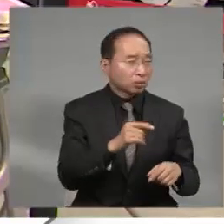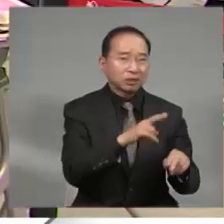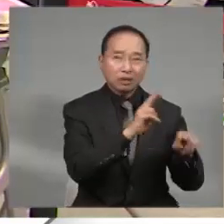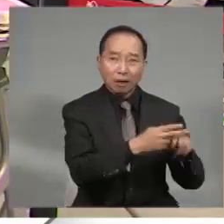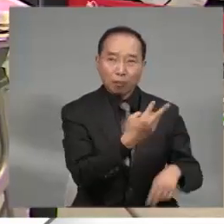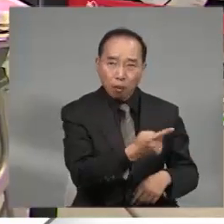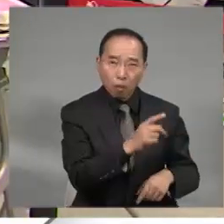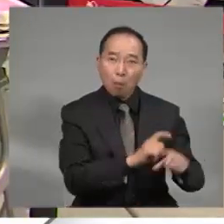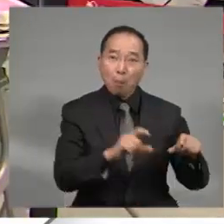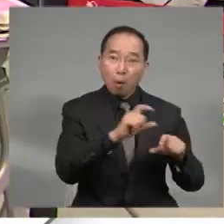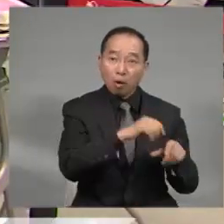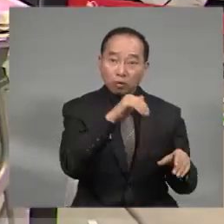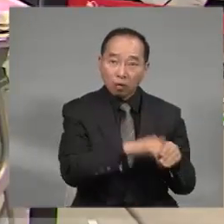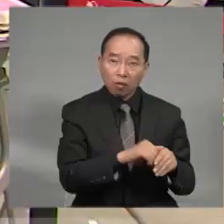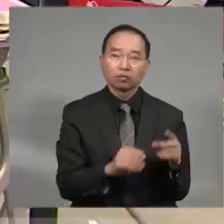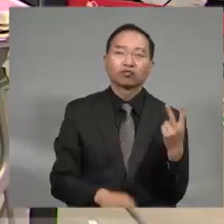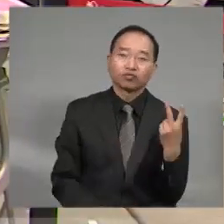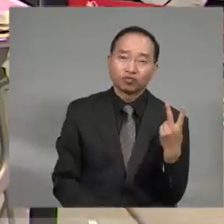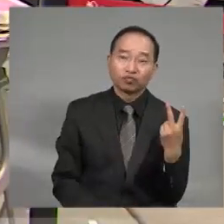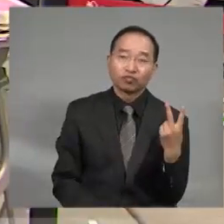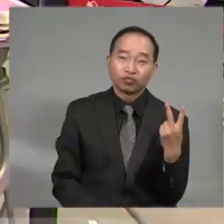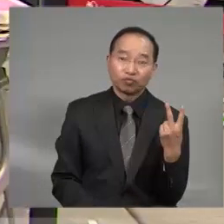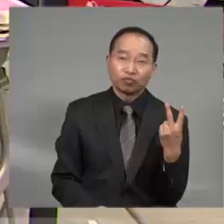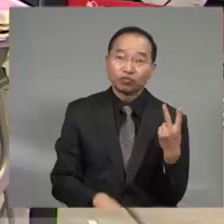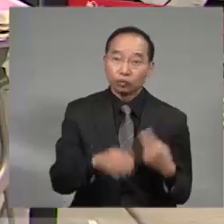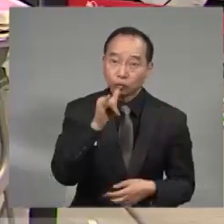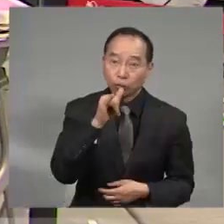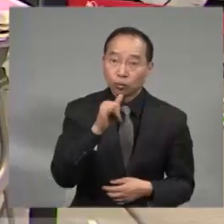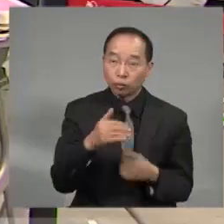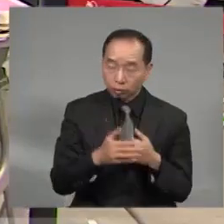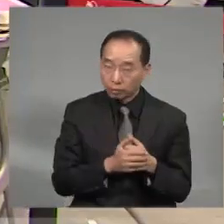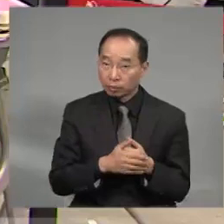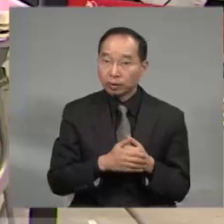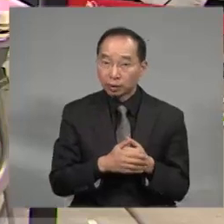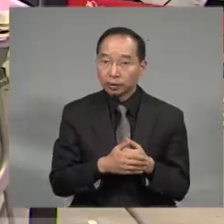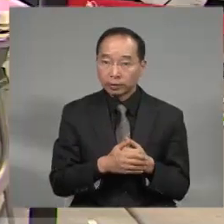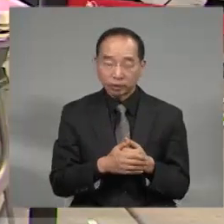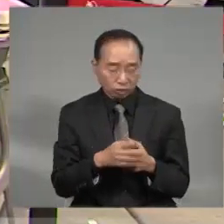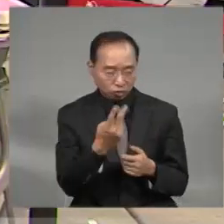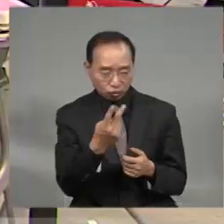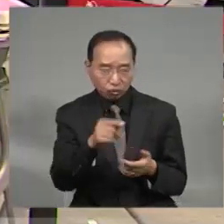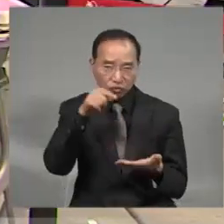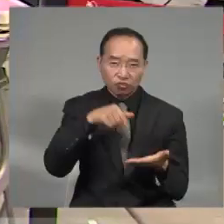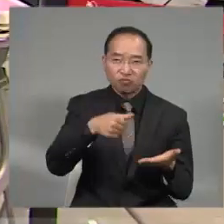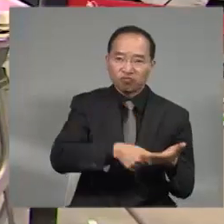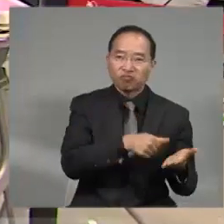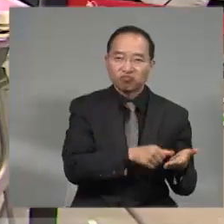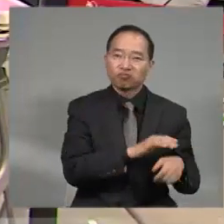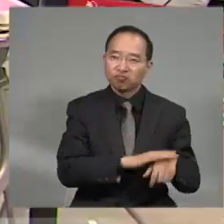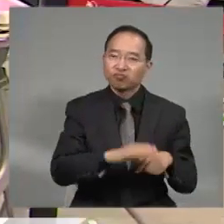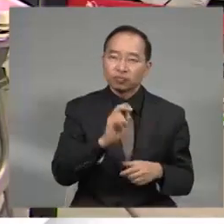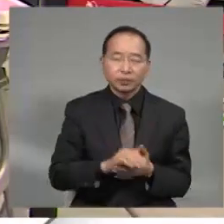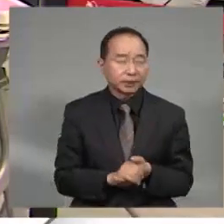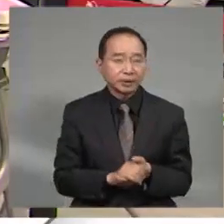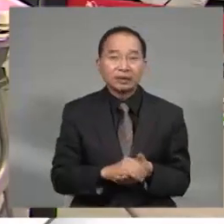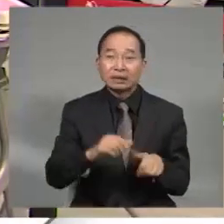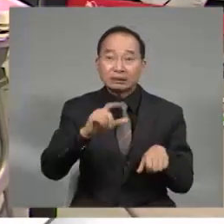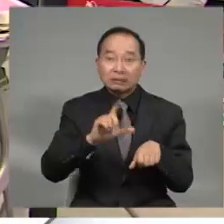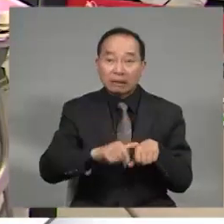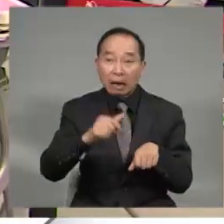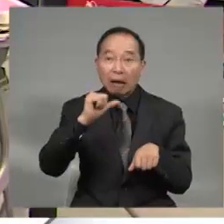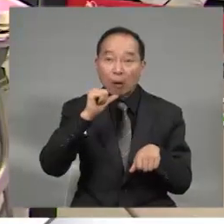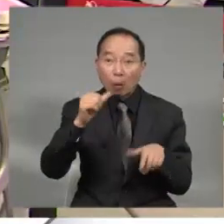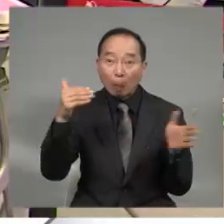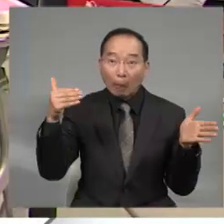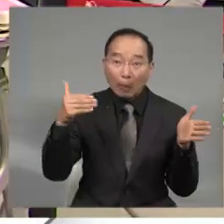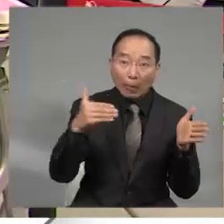그만큼 신중하게 투표를 하셨을 것이라고 생각이 됩니다. 이제 투표 시간이 5분 남짓 남았습니다. 마지막으로 투표를 못하신